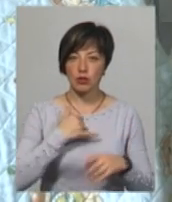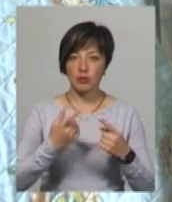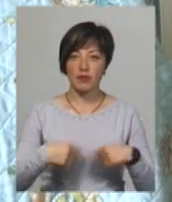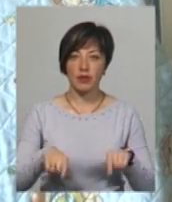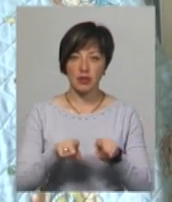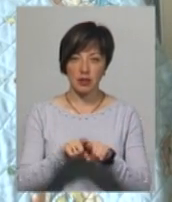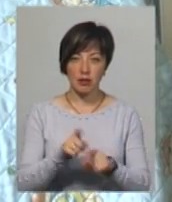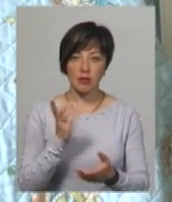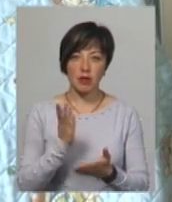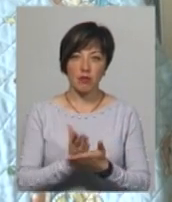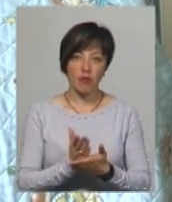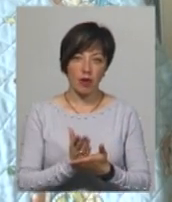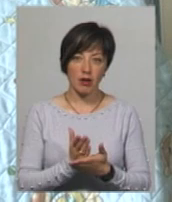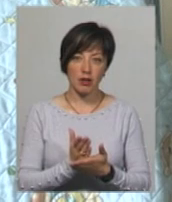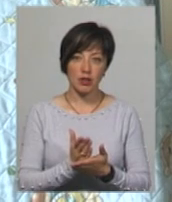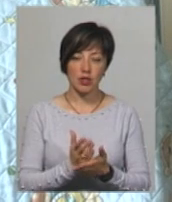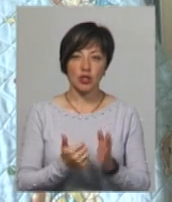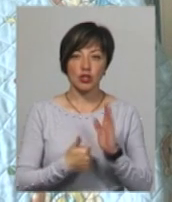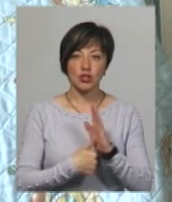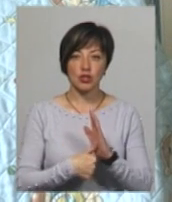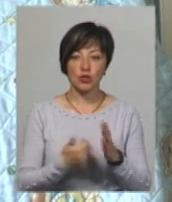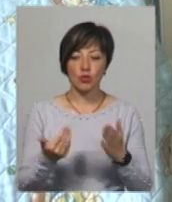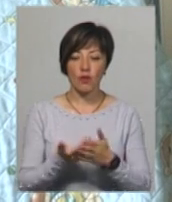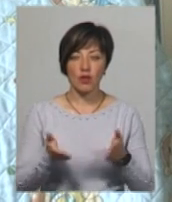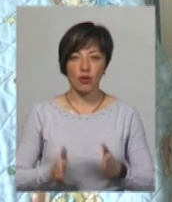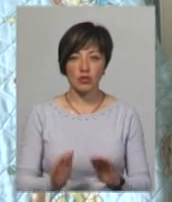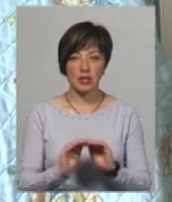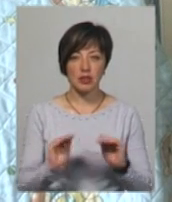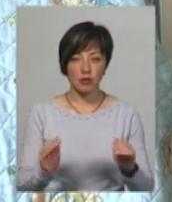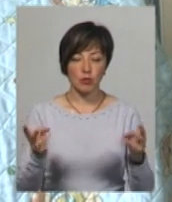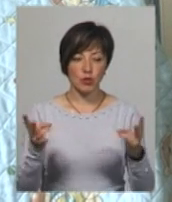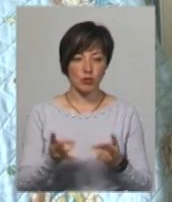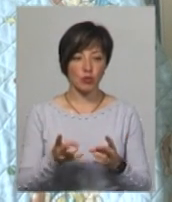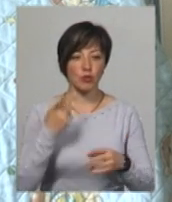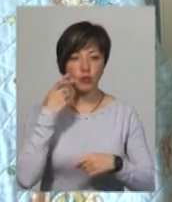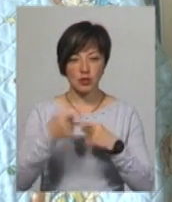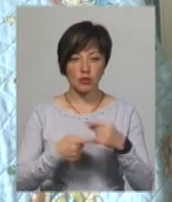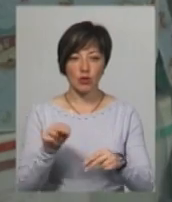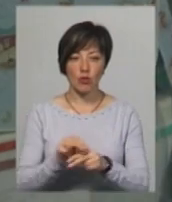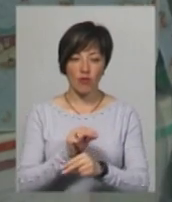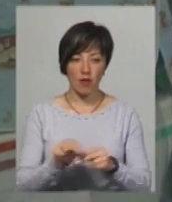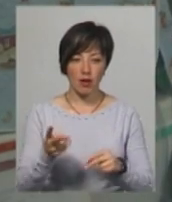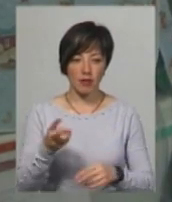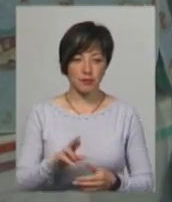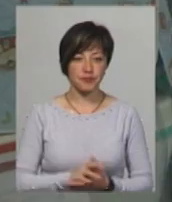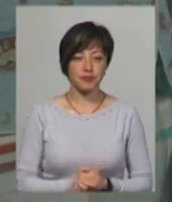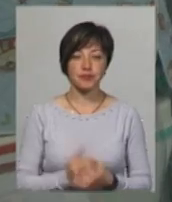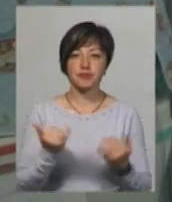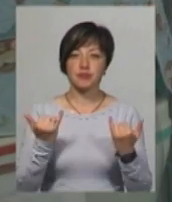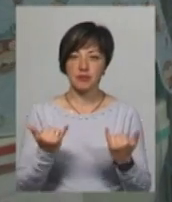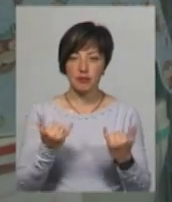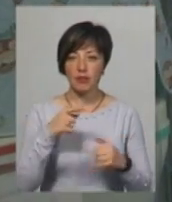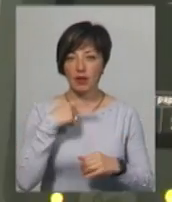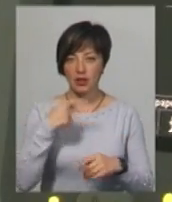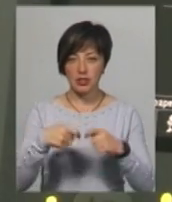відділенні перебуває 6 новонароджених діток, які потребують постійного лікування. Окрім того, нині, за словами